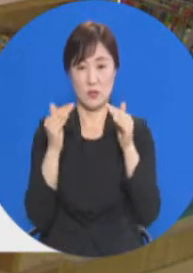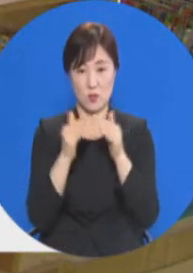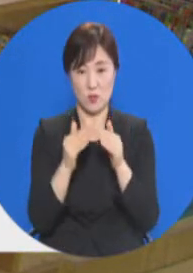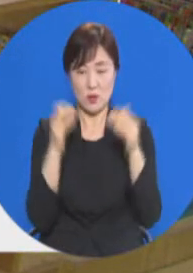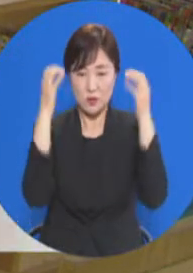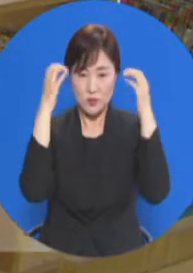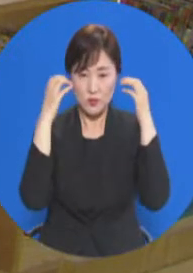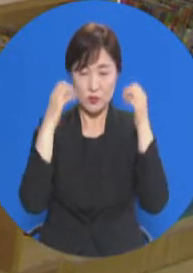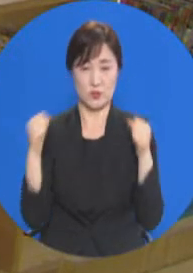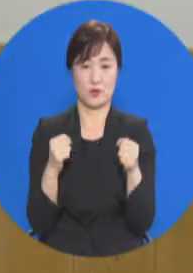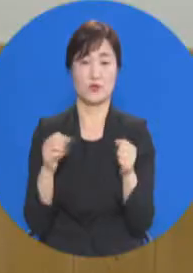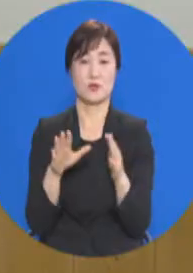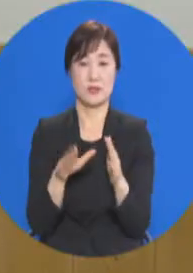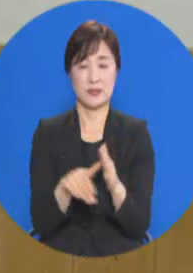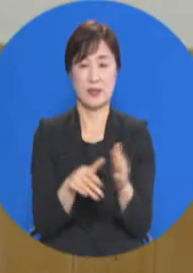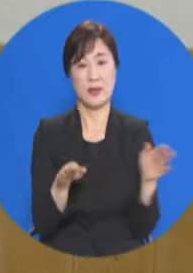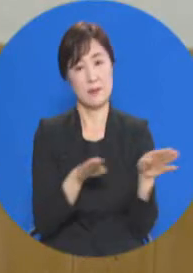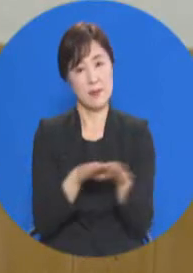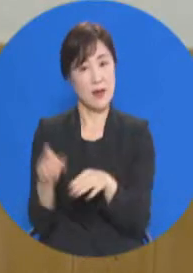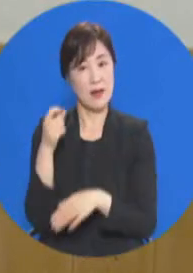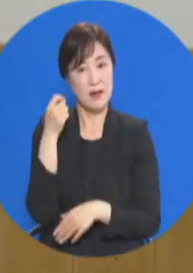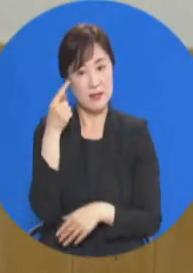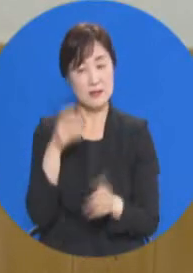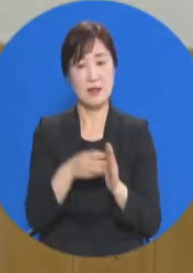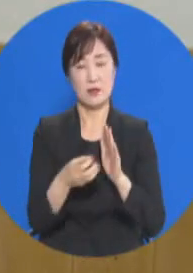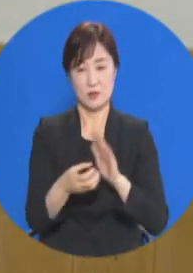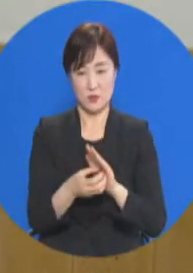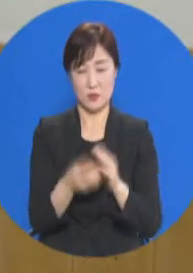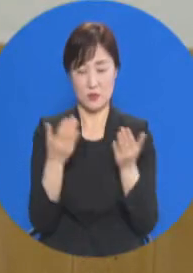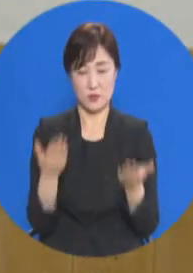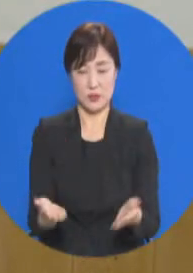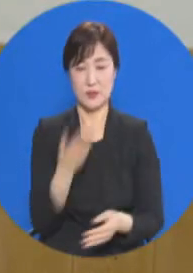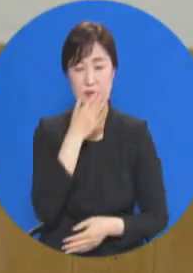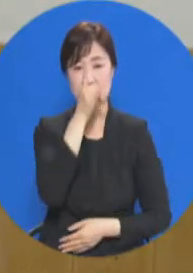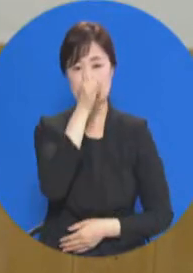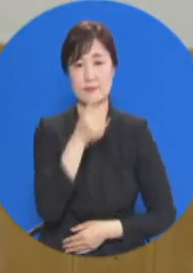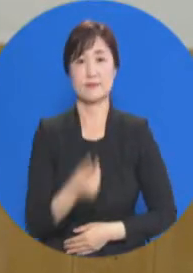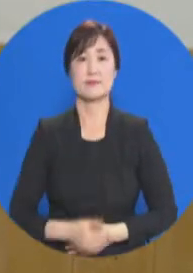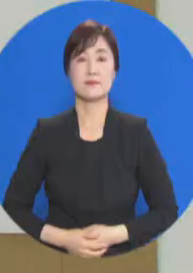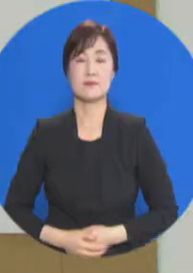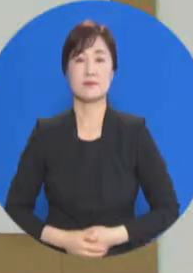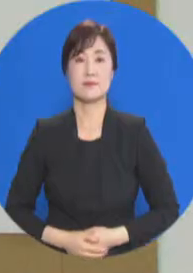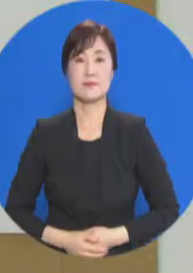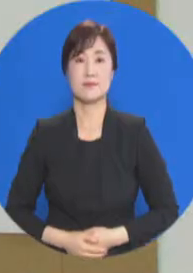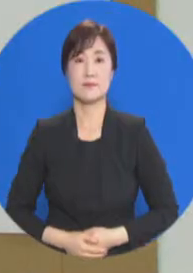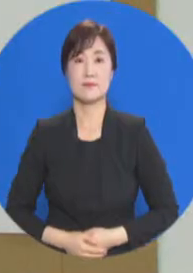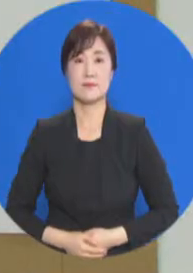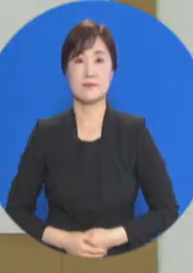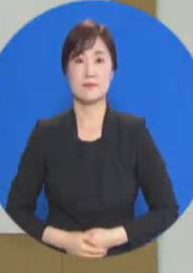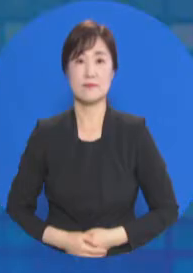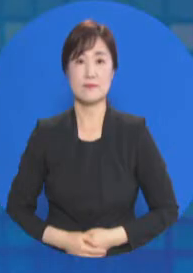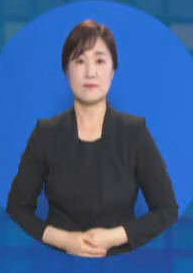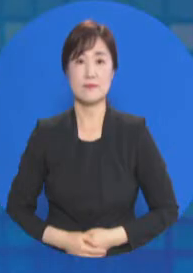혹서기와 혹한기에도 한 달에서 한 달가량 방학을 시행할 수 있을 전망입니다.